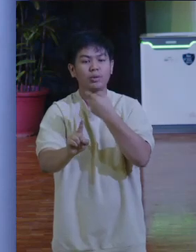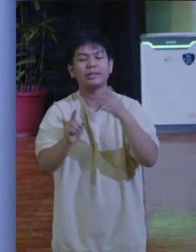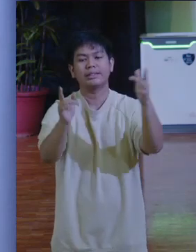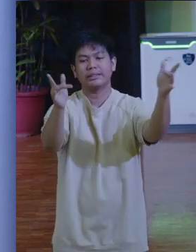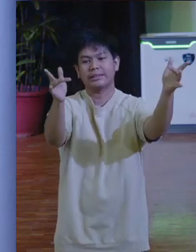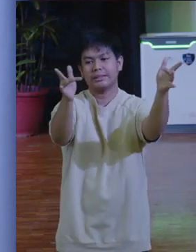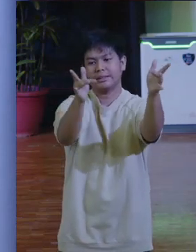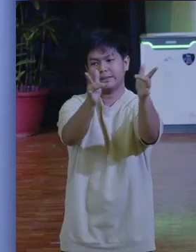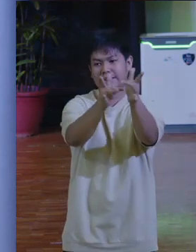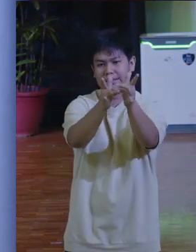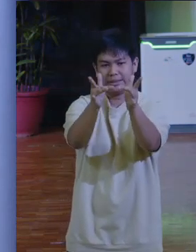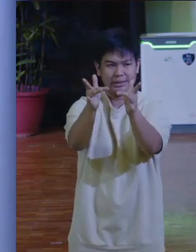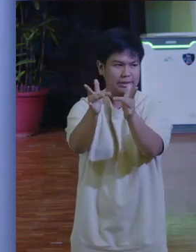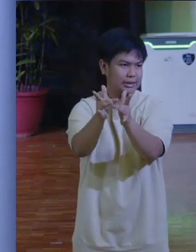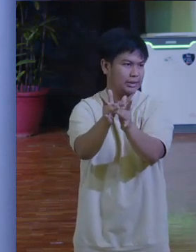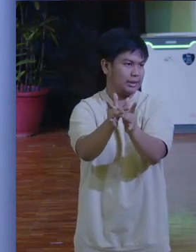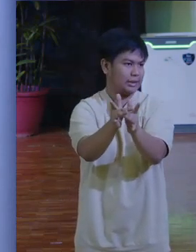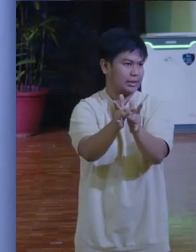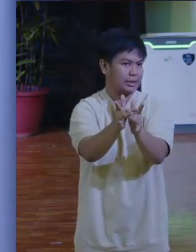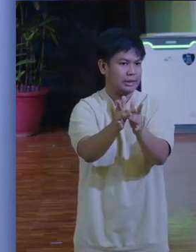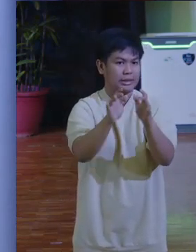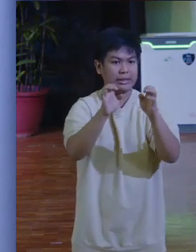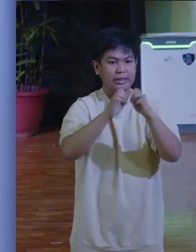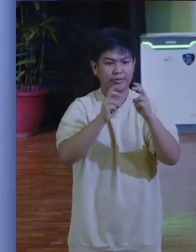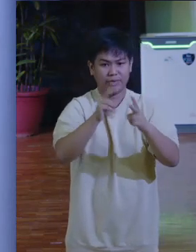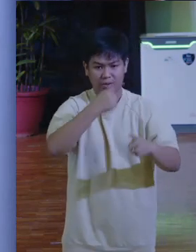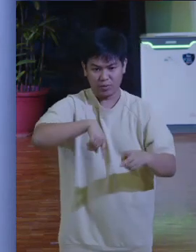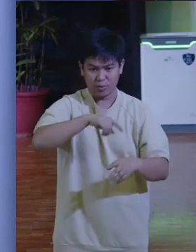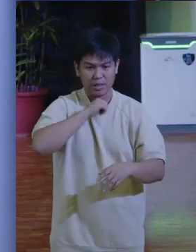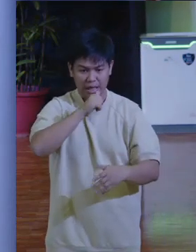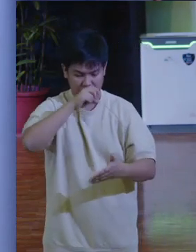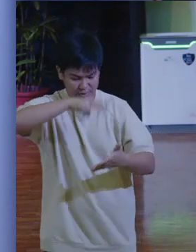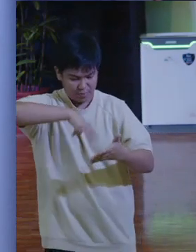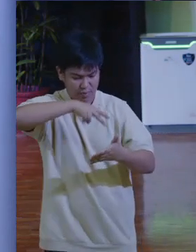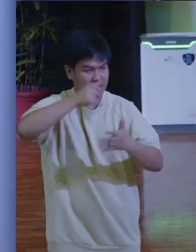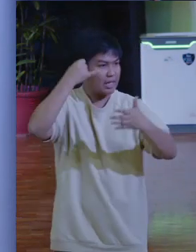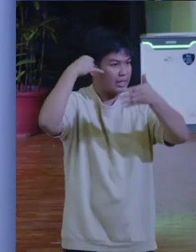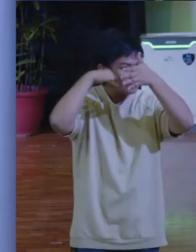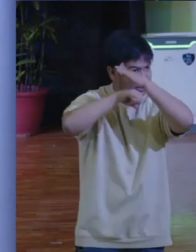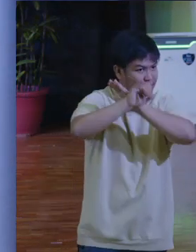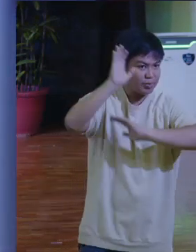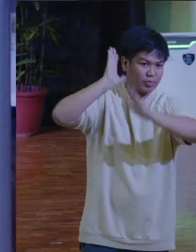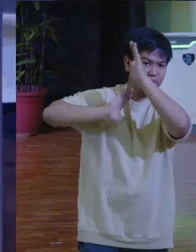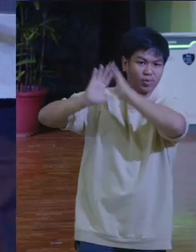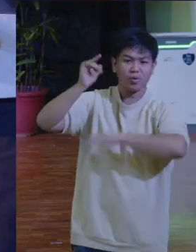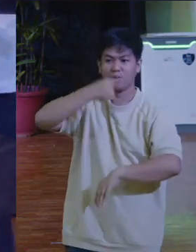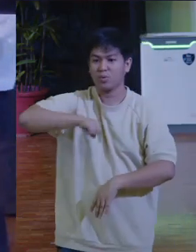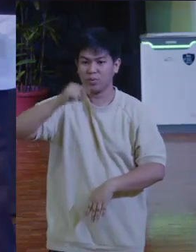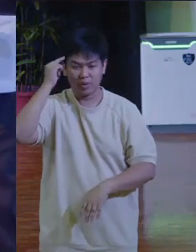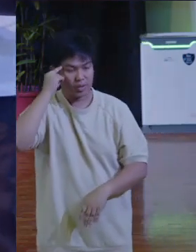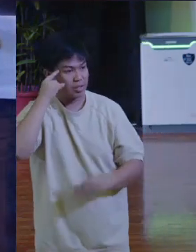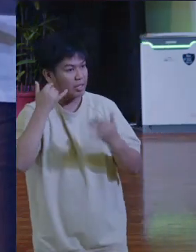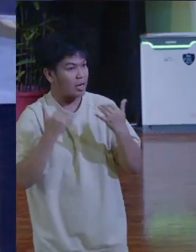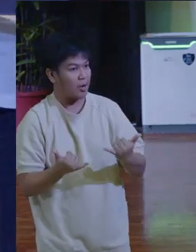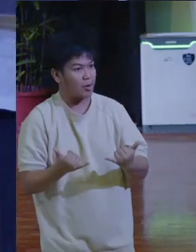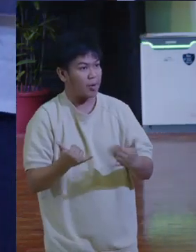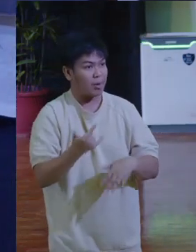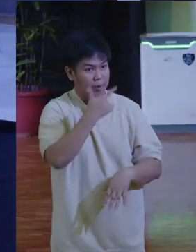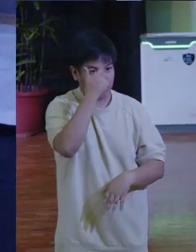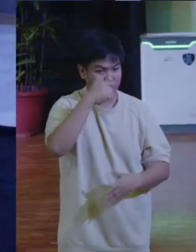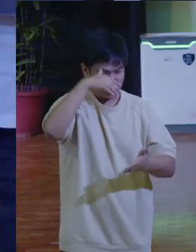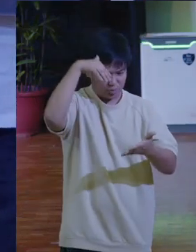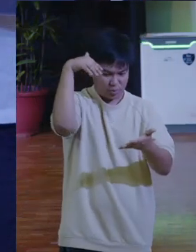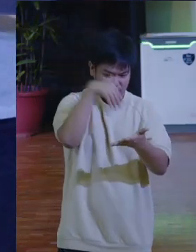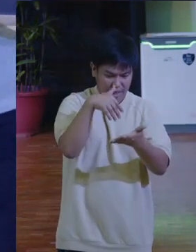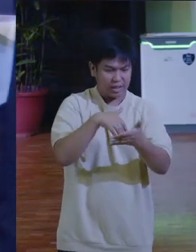man tayo nabuhay sa panahon ni Isaiah, at hindi natin nabasa yung ibang verses na ito sa Isaiah, alam natin ngayon sapagkat nabasa na natin